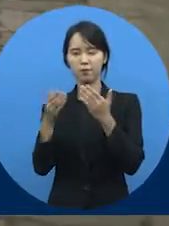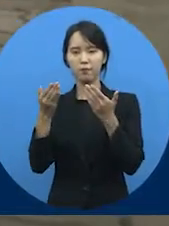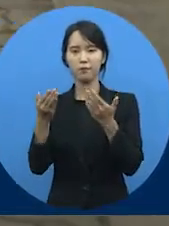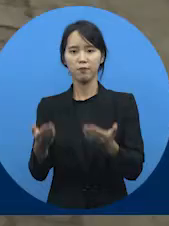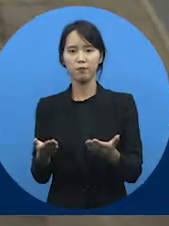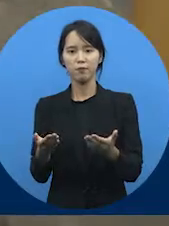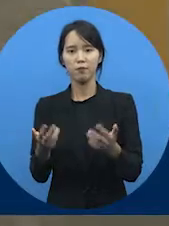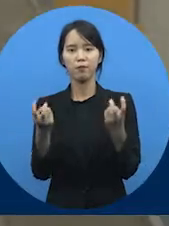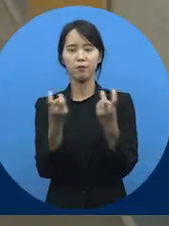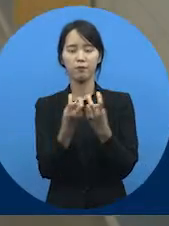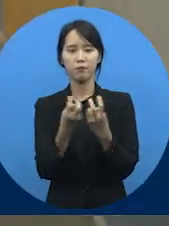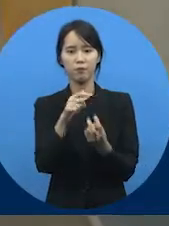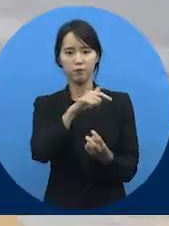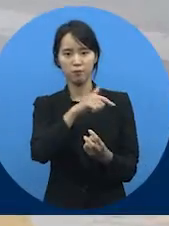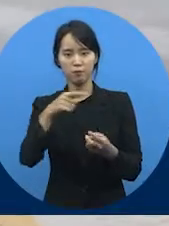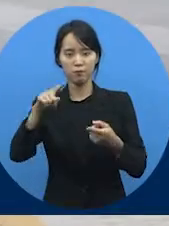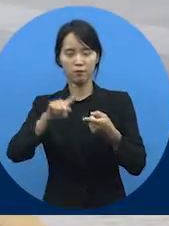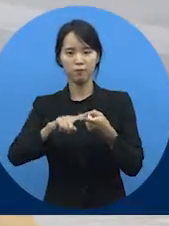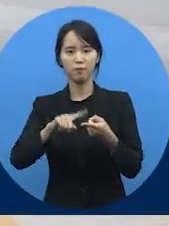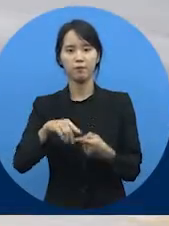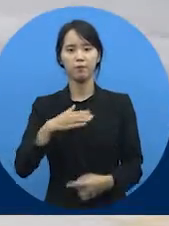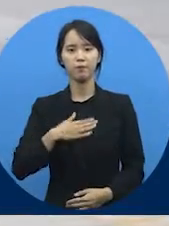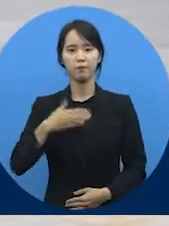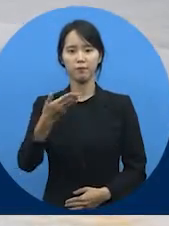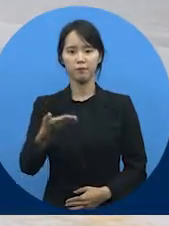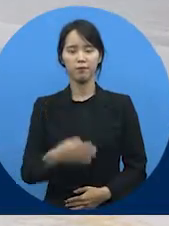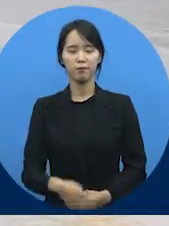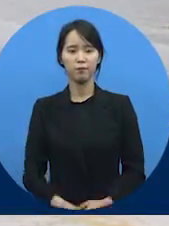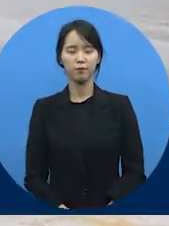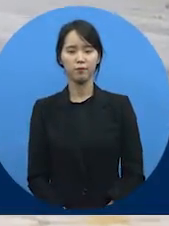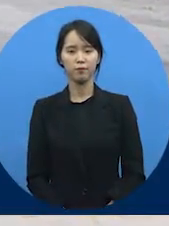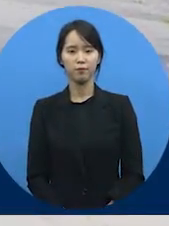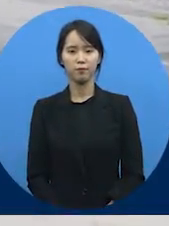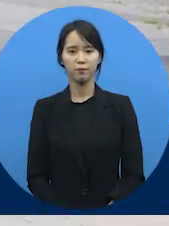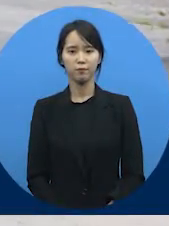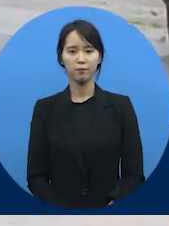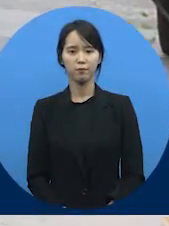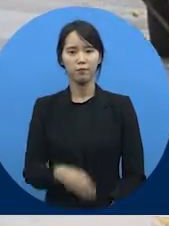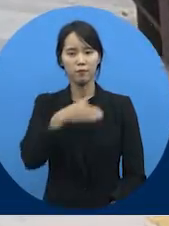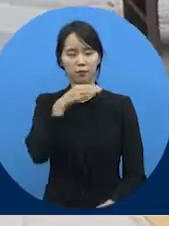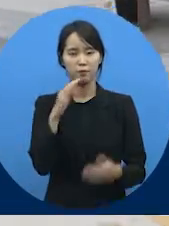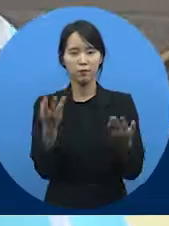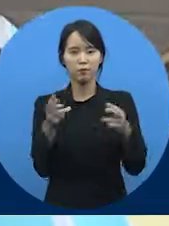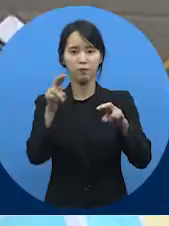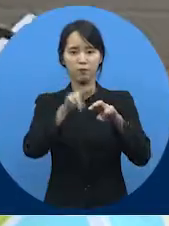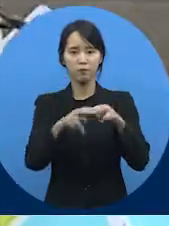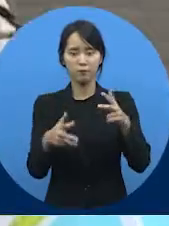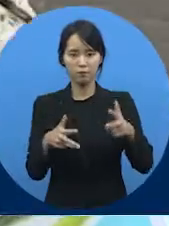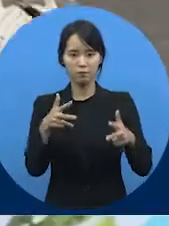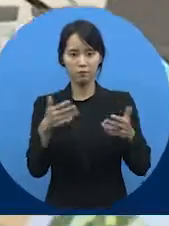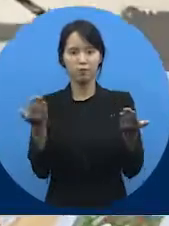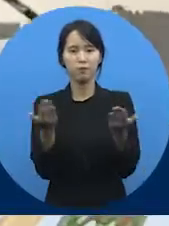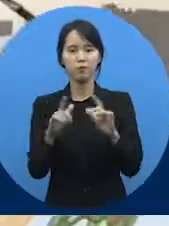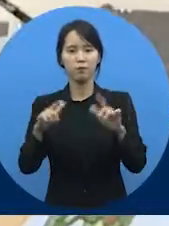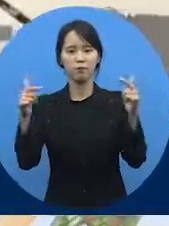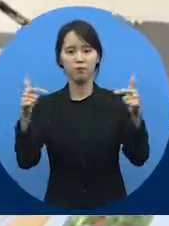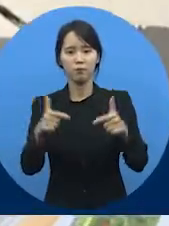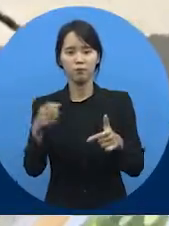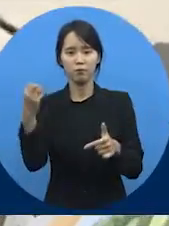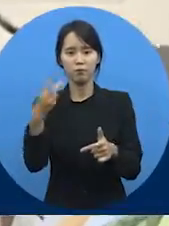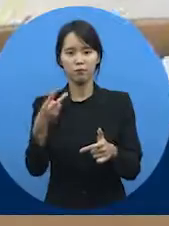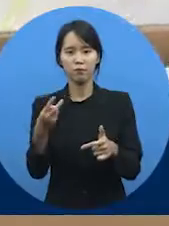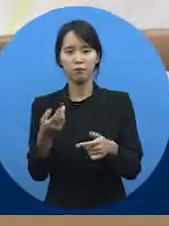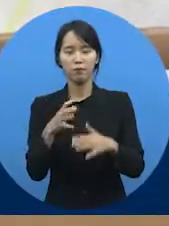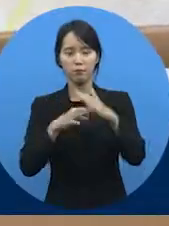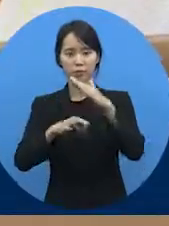중단하고 시원한 곳으로 이동해 휴식을 취하는 등 폭염 대비 행동 요령에 대해 알렸습니다. 한편 노인 일자리